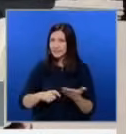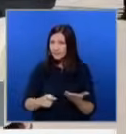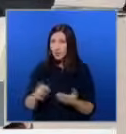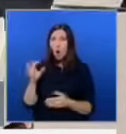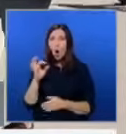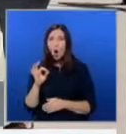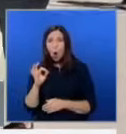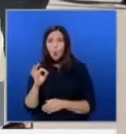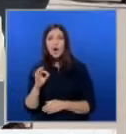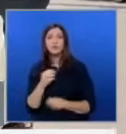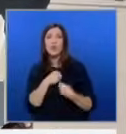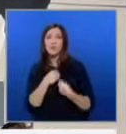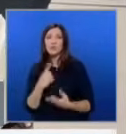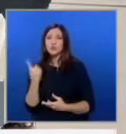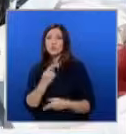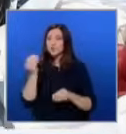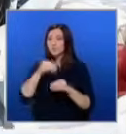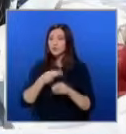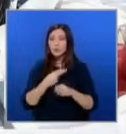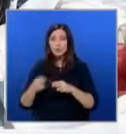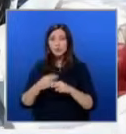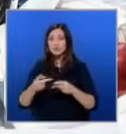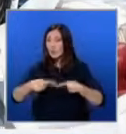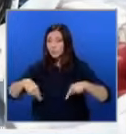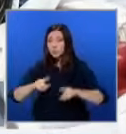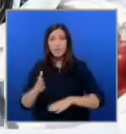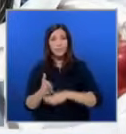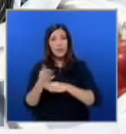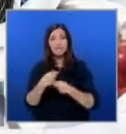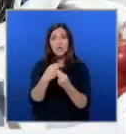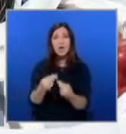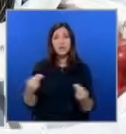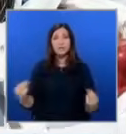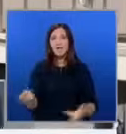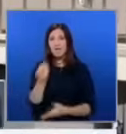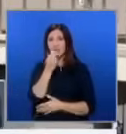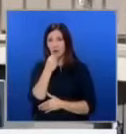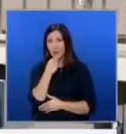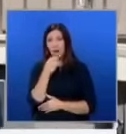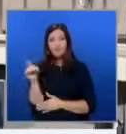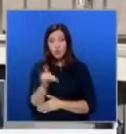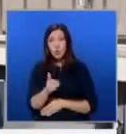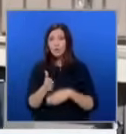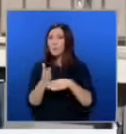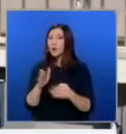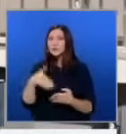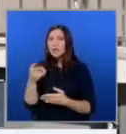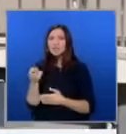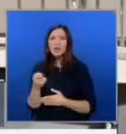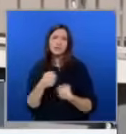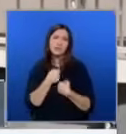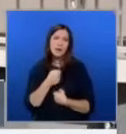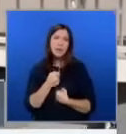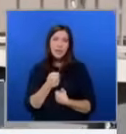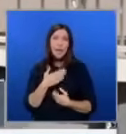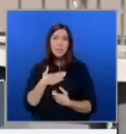Олга е доброволец. Освен, че се включва в разчистването на помещенията, помага и с раздаването на храна. Дойдох да помогна след тази